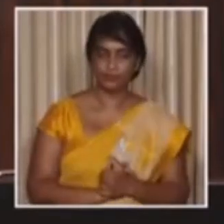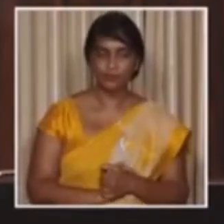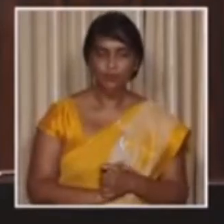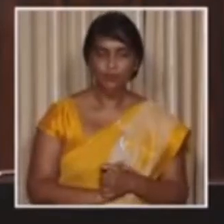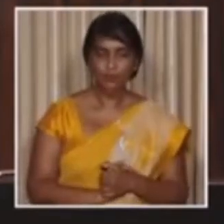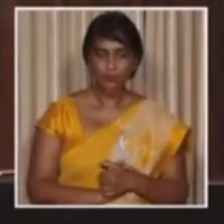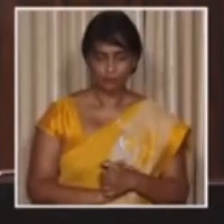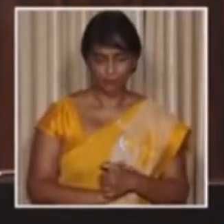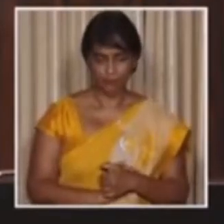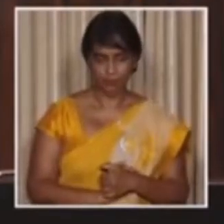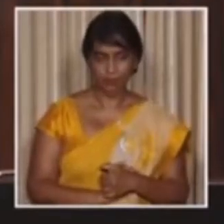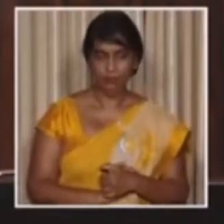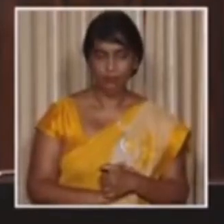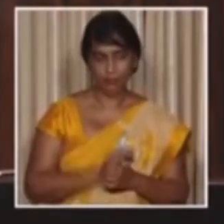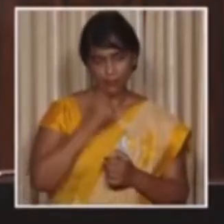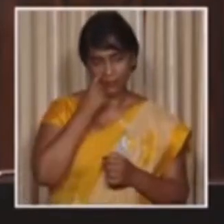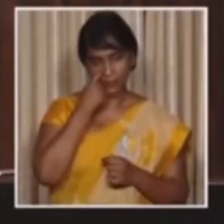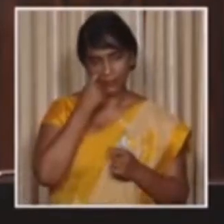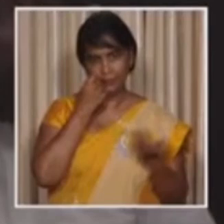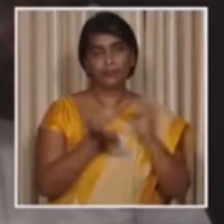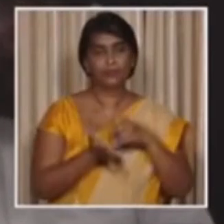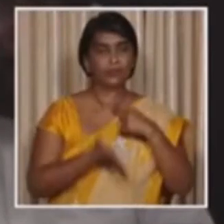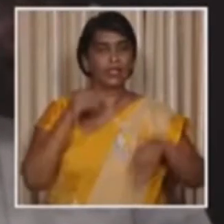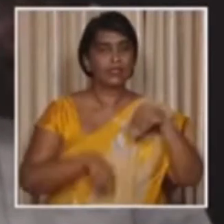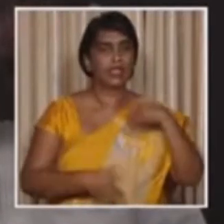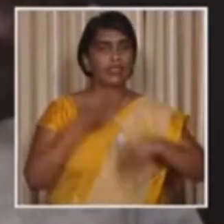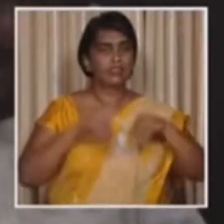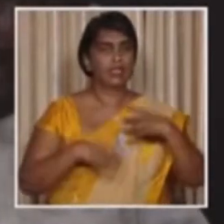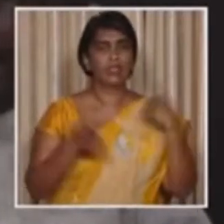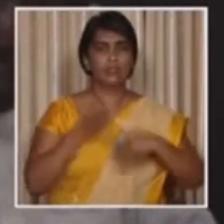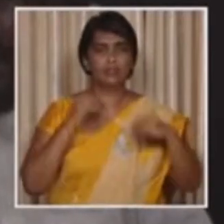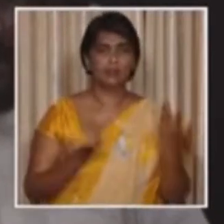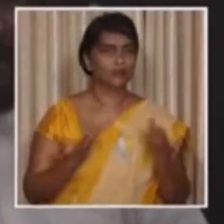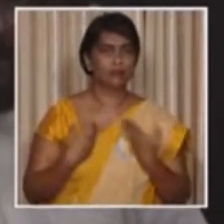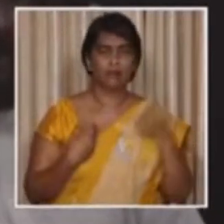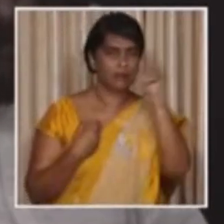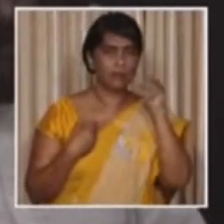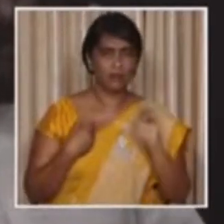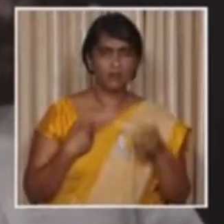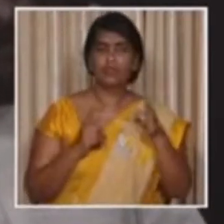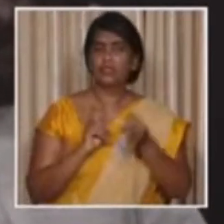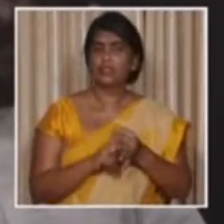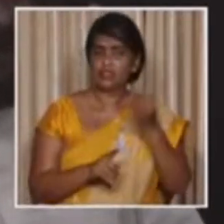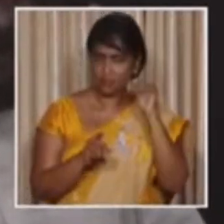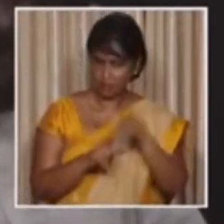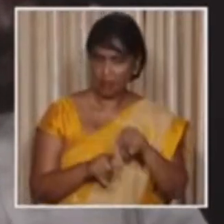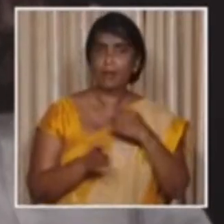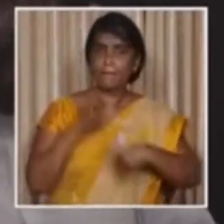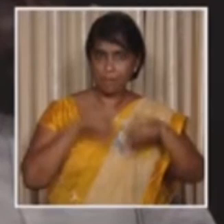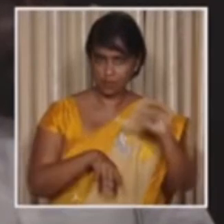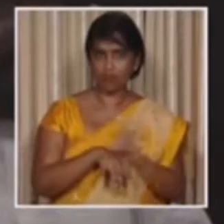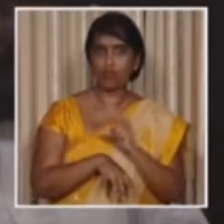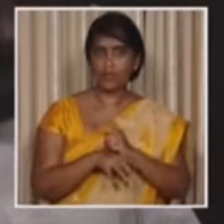අපිට බොහොම පැහැදිලිව පේනවා මෙතුමා දිගටම කියනවා ඡන්දයක් නැහැ මට ප්‍රශ්නයක් තියෙනවා මෙතුමා ජනාධිපතිවරයාට අමතරව මැතිවරණ